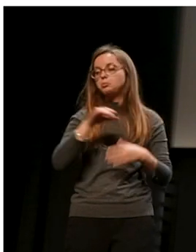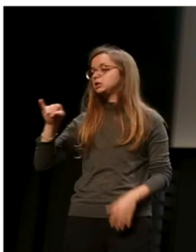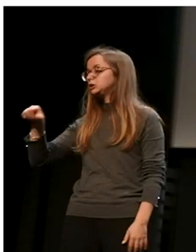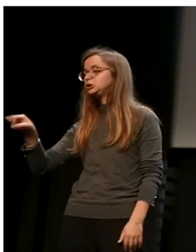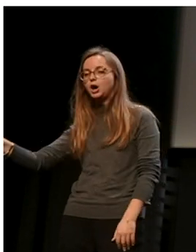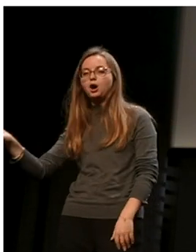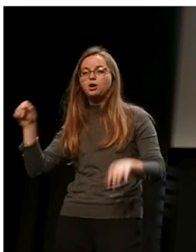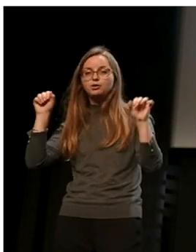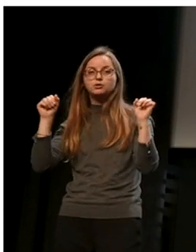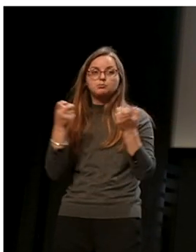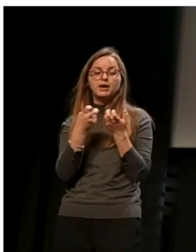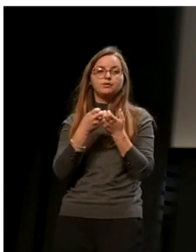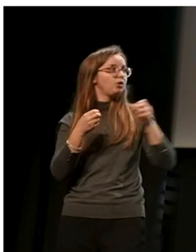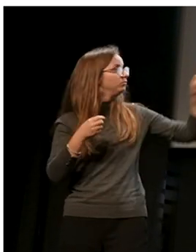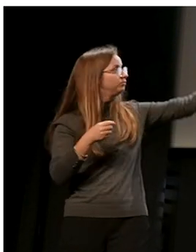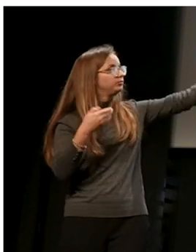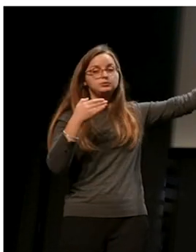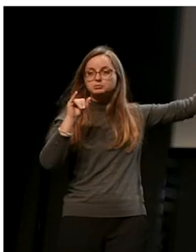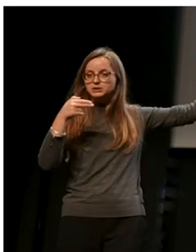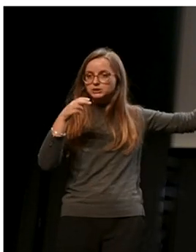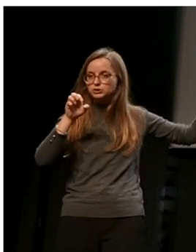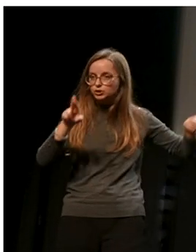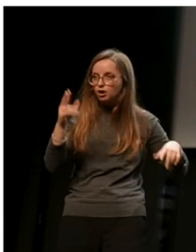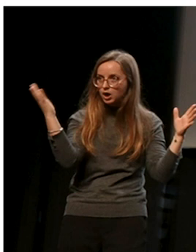Mineur, ce qu'il fait, c'est absolument incroyable. Je suis le premier à le dire.